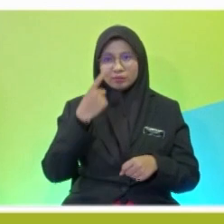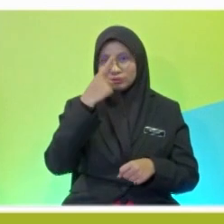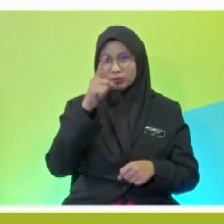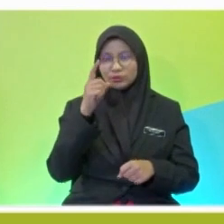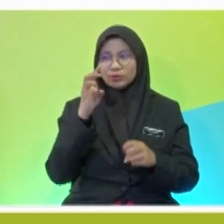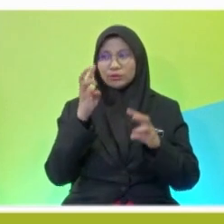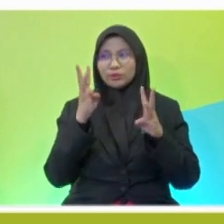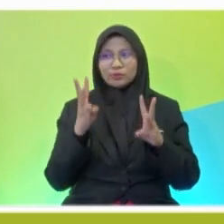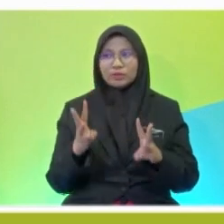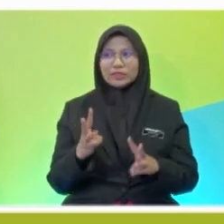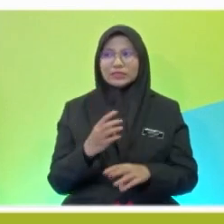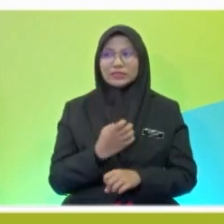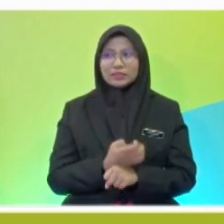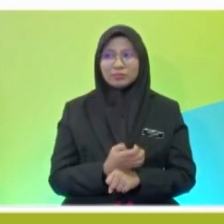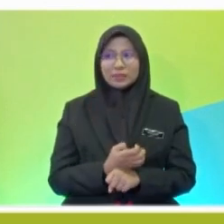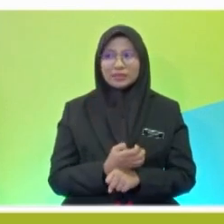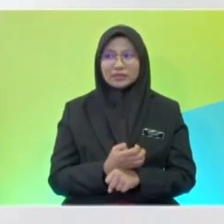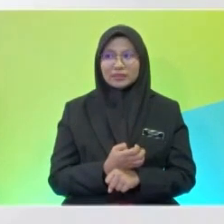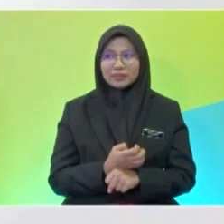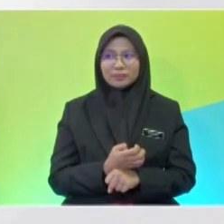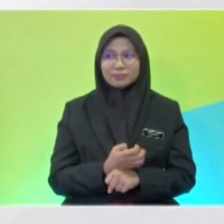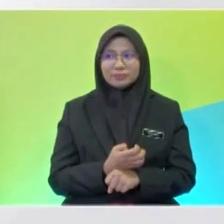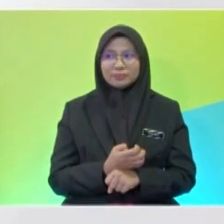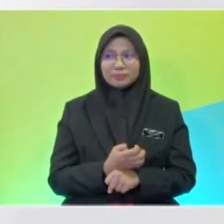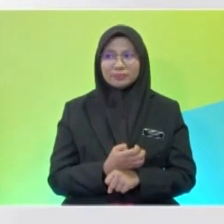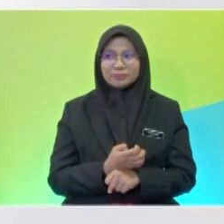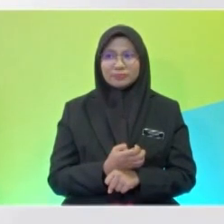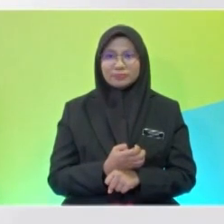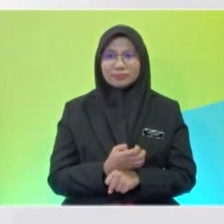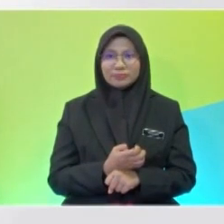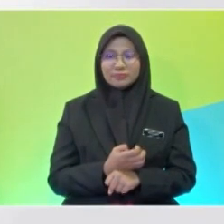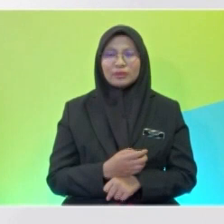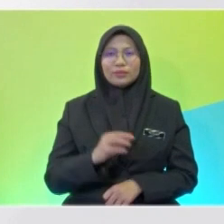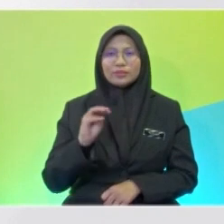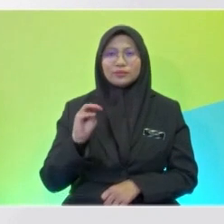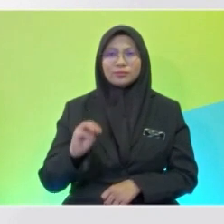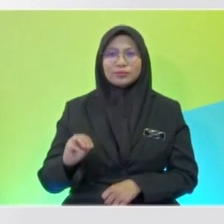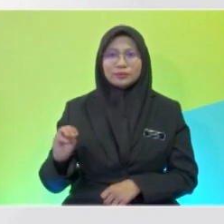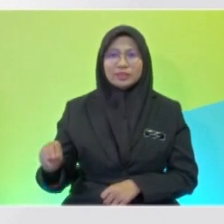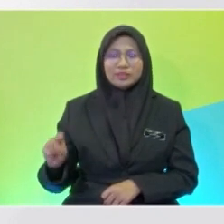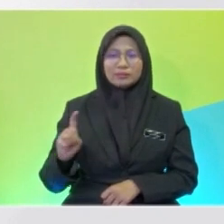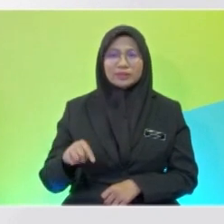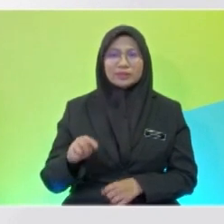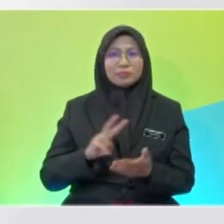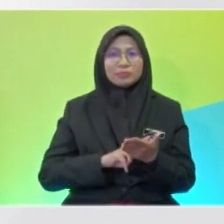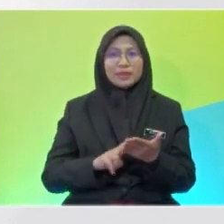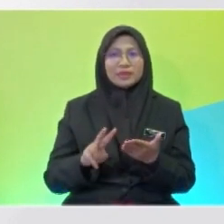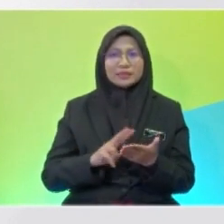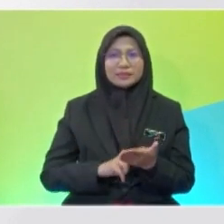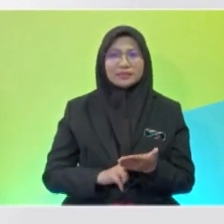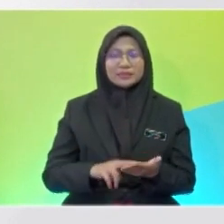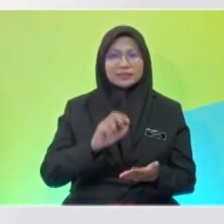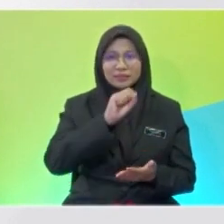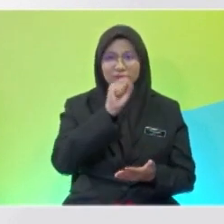pastinya akan mengaitkannya arahan Ayah arahan tersebut dan calon sudah